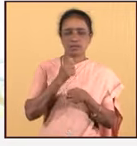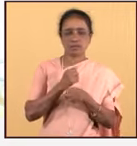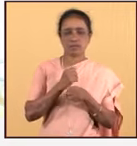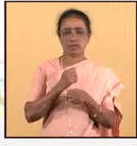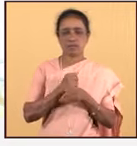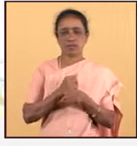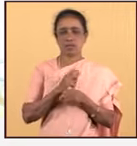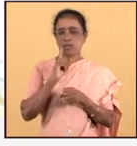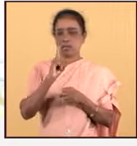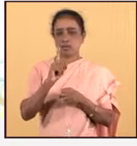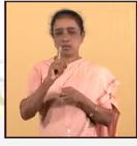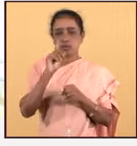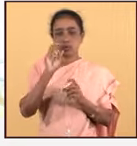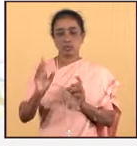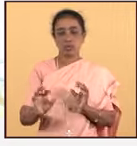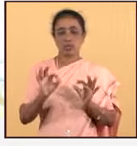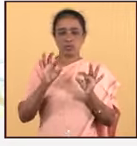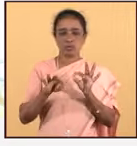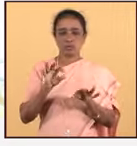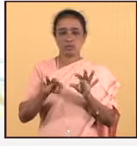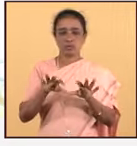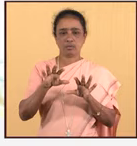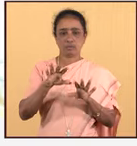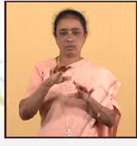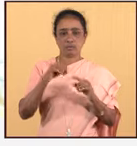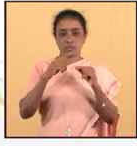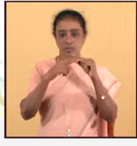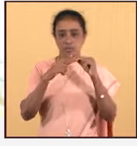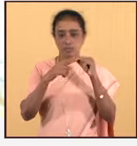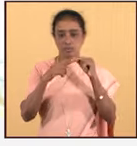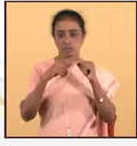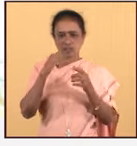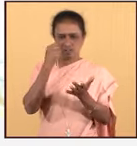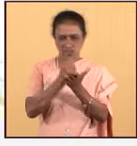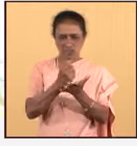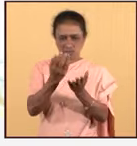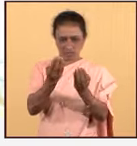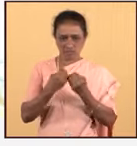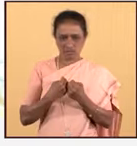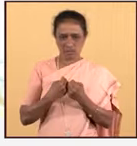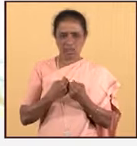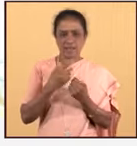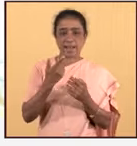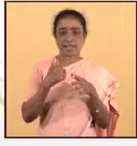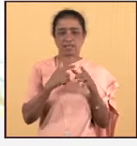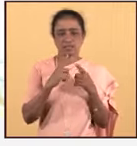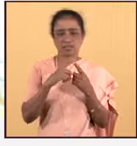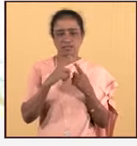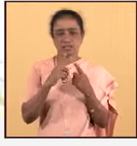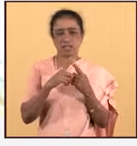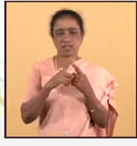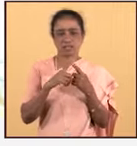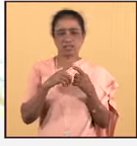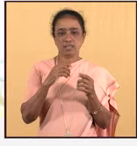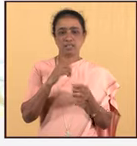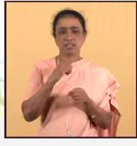அரசானது எந்த ஒரு குடிமகனையும் வரி செலுத்துமாறு வற்புறுத்தாது, அது வற்புறுத்தக்கூடாது. எப்படி அப்படின்னா,